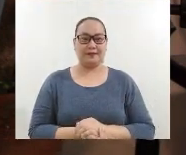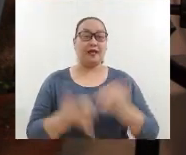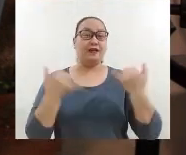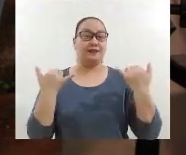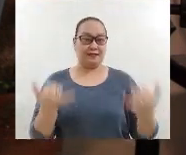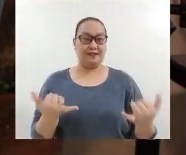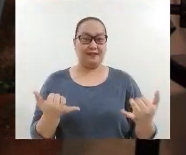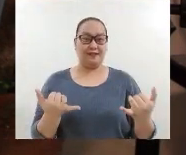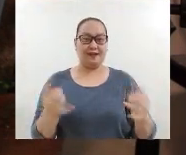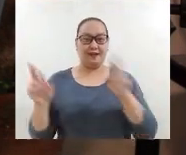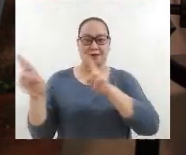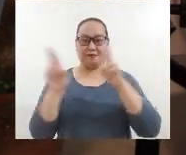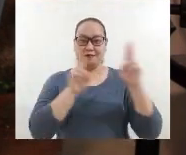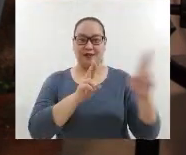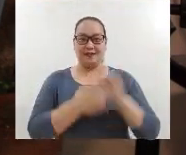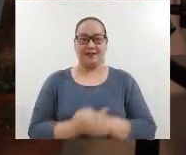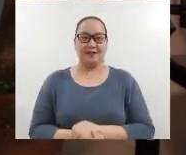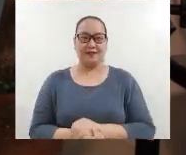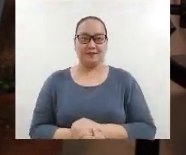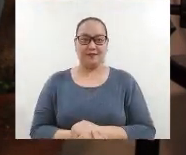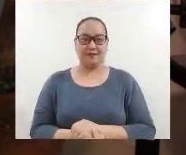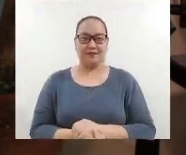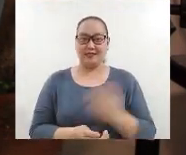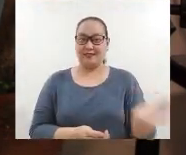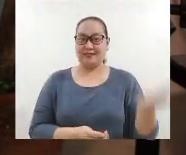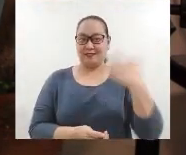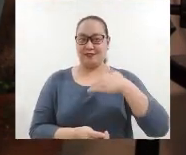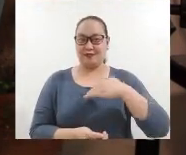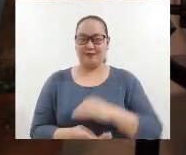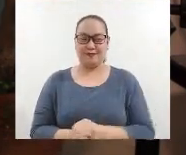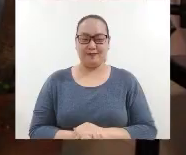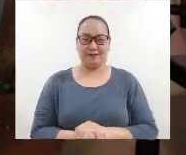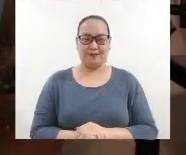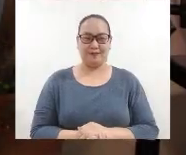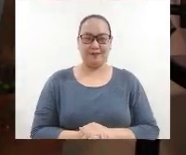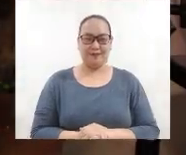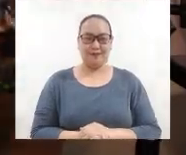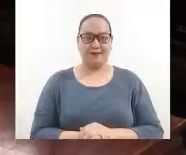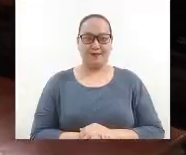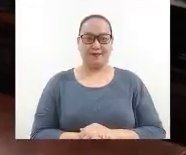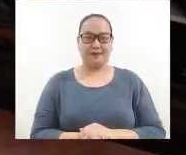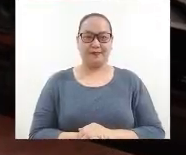Now, I'm ready. Let's go!